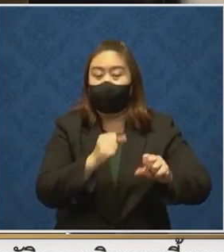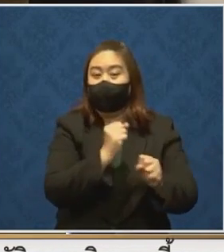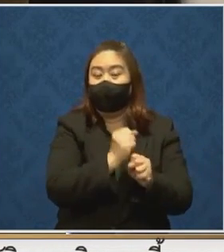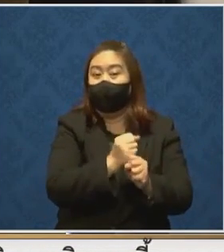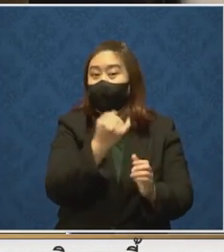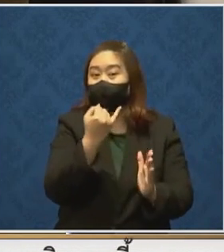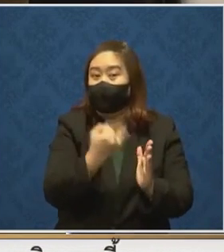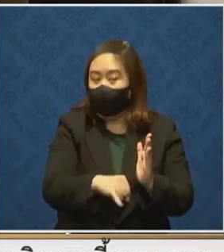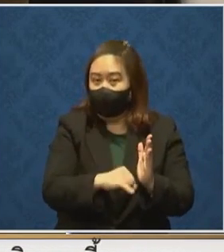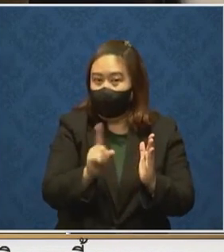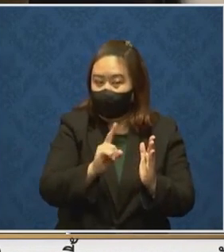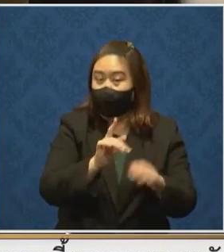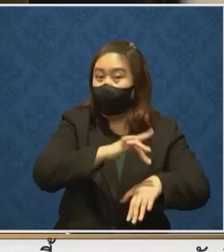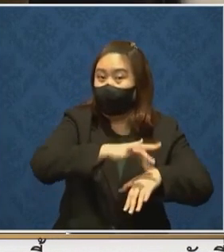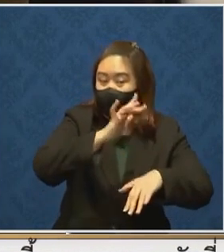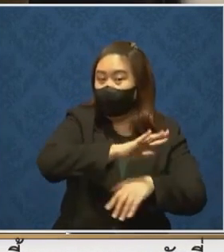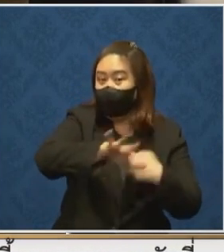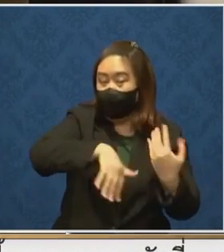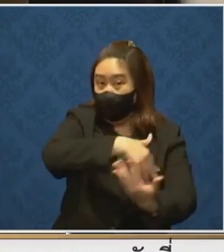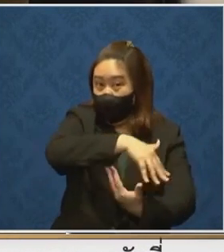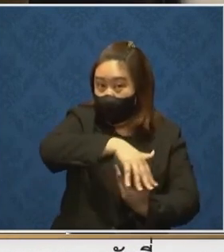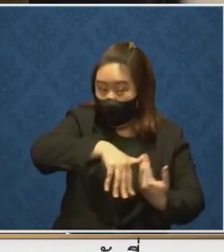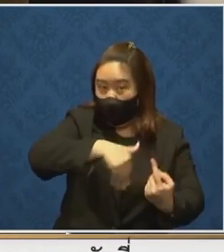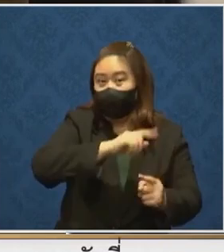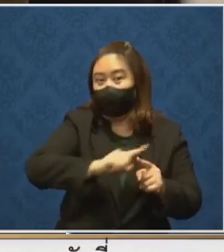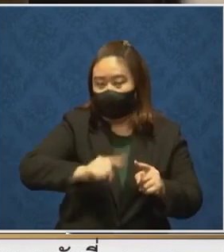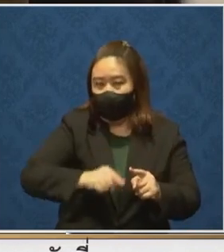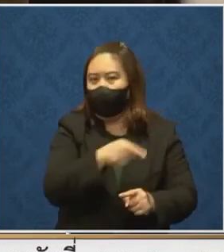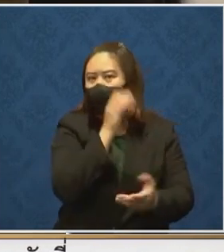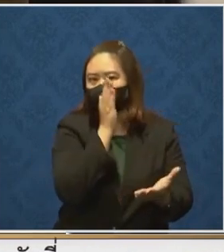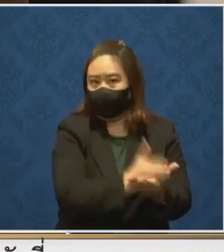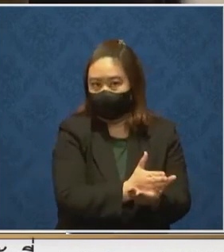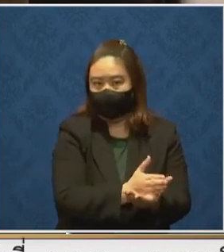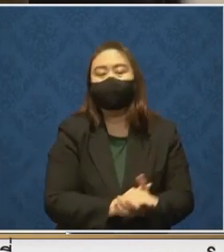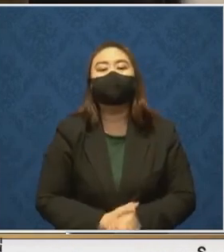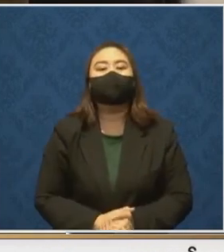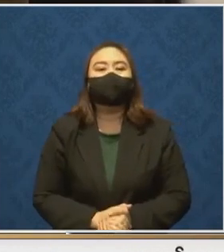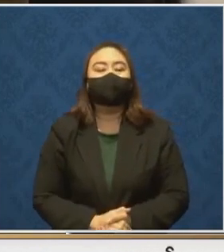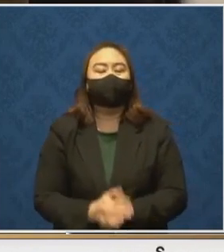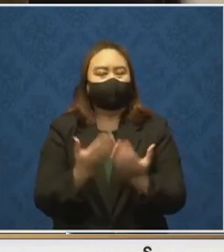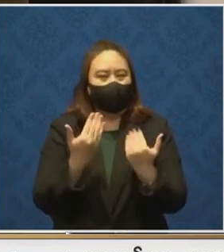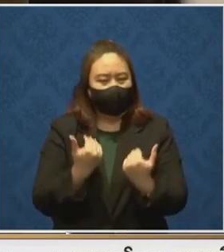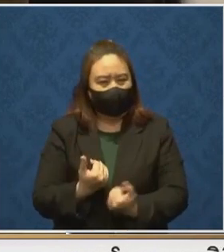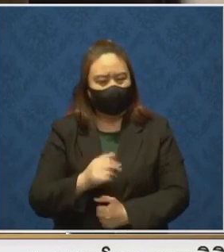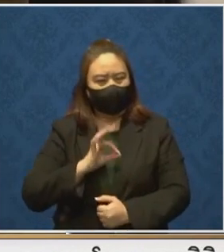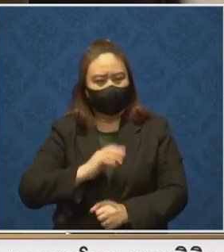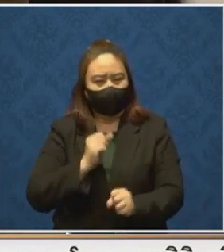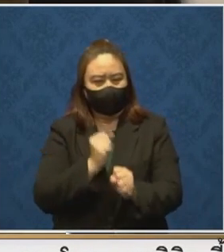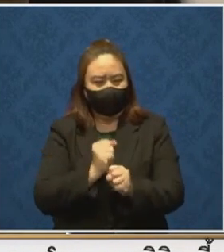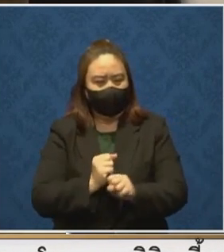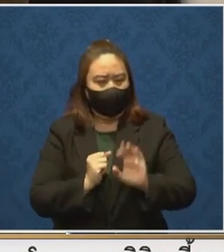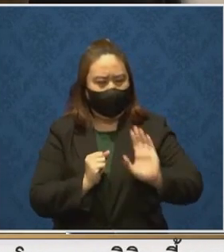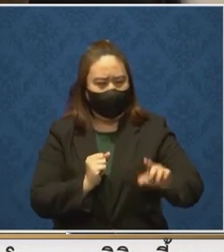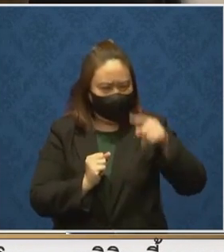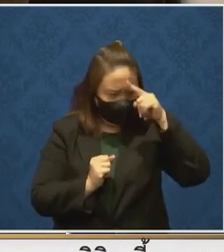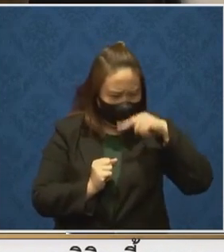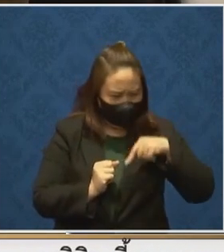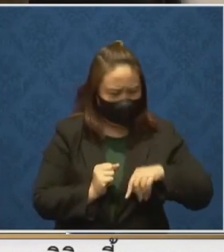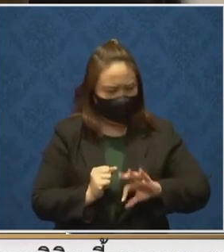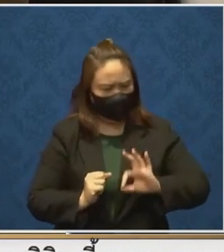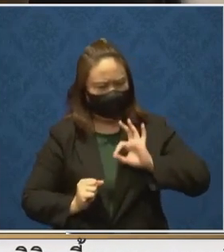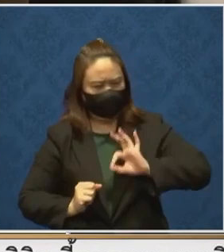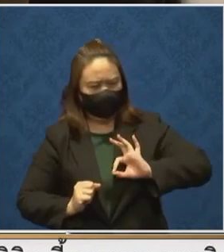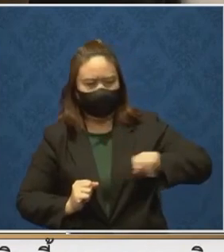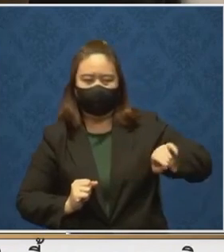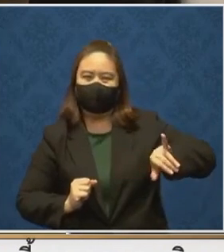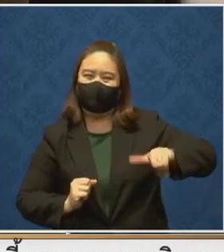คามผิดเกี่ยวกับสัยากรธรมชาติและสิงแดล้อมซึ่งความผปกติของการนำเนิกฝั่งไทยที่สอดคลอง